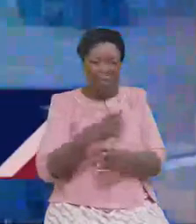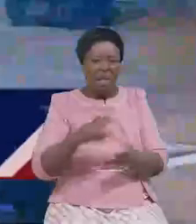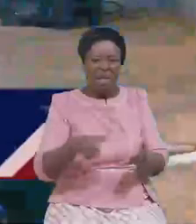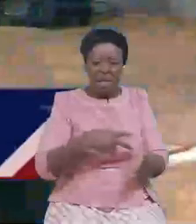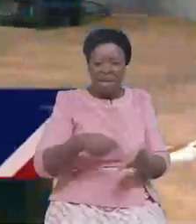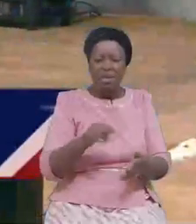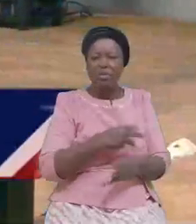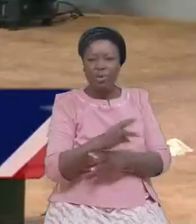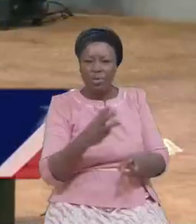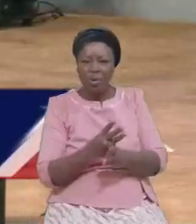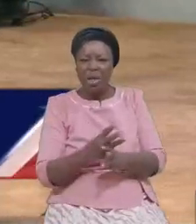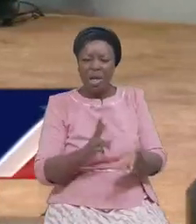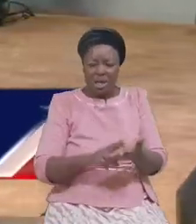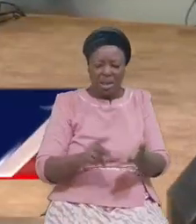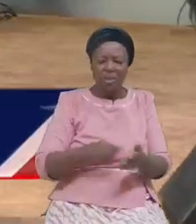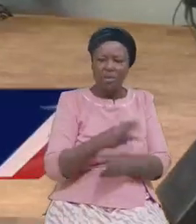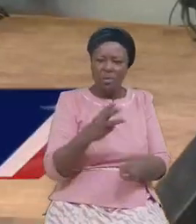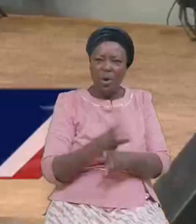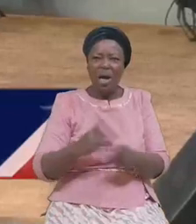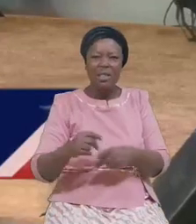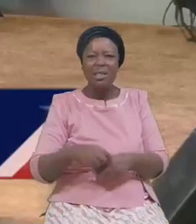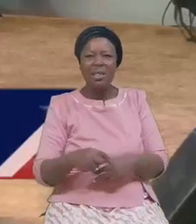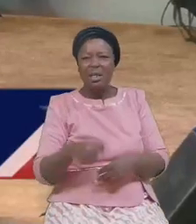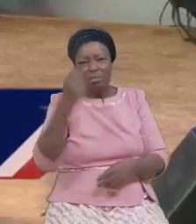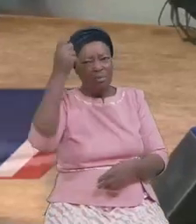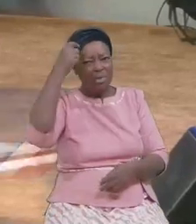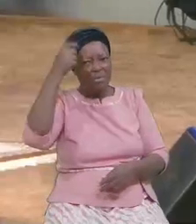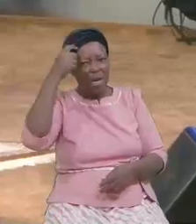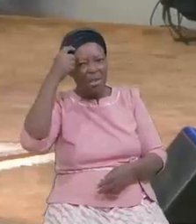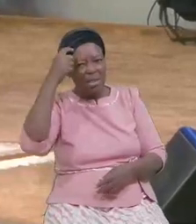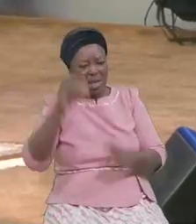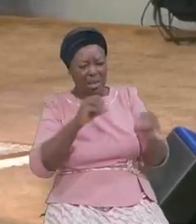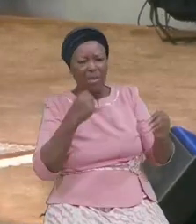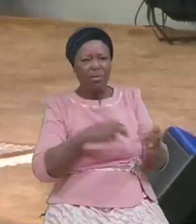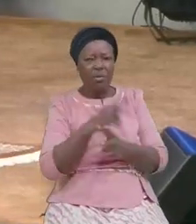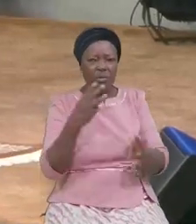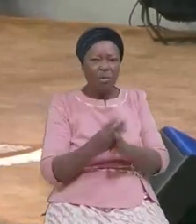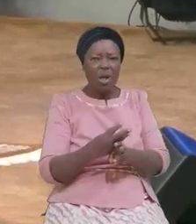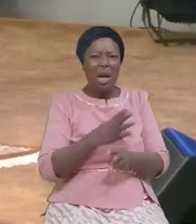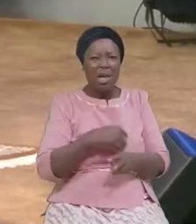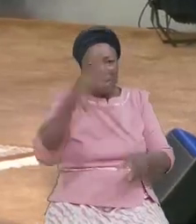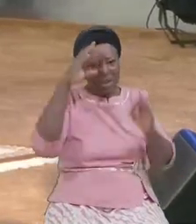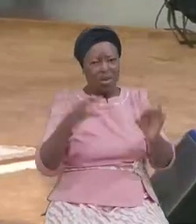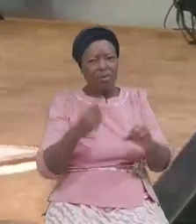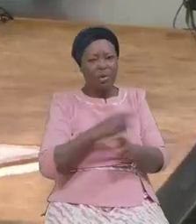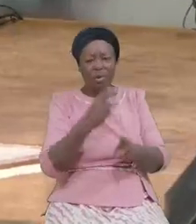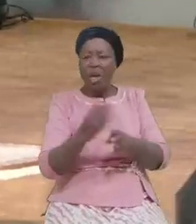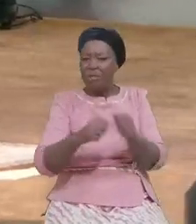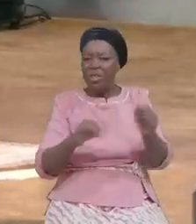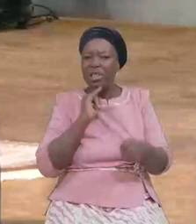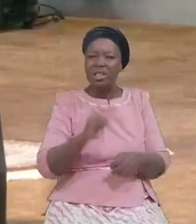monde et toutes les pensées du monde, l'état d'âme du monde, tout est mondain. Et maintenant nous